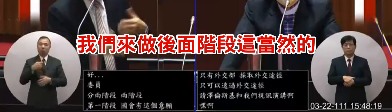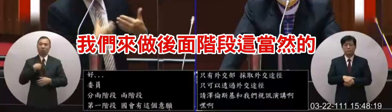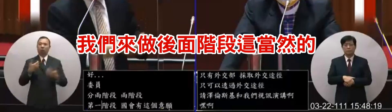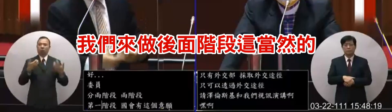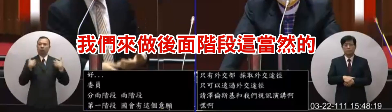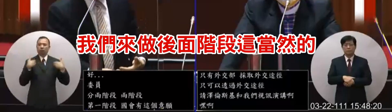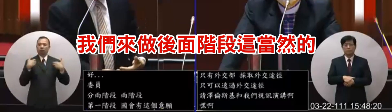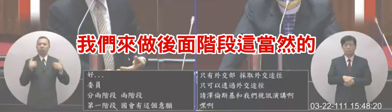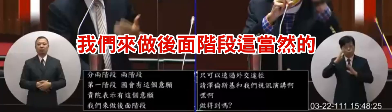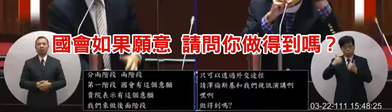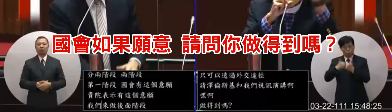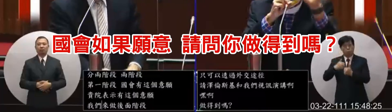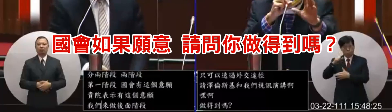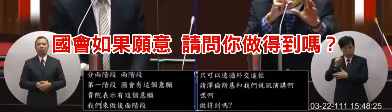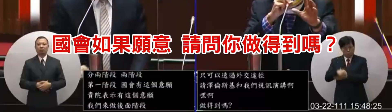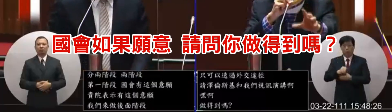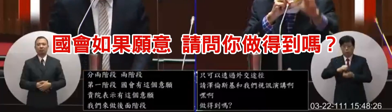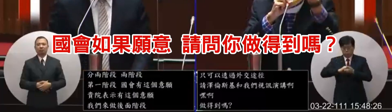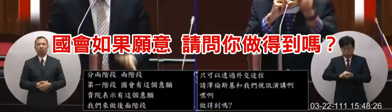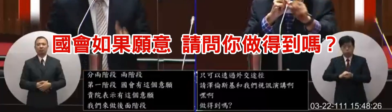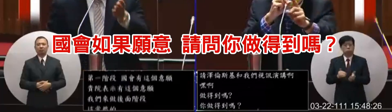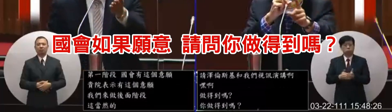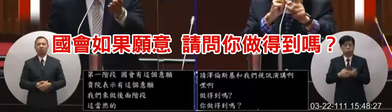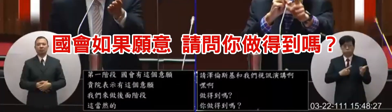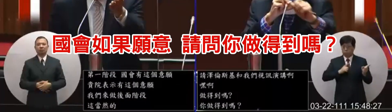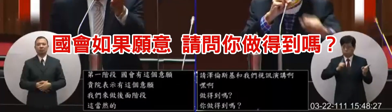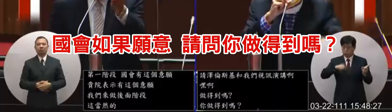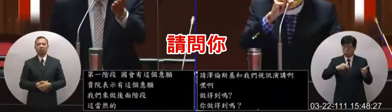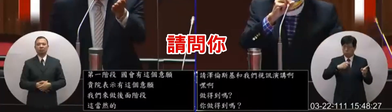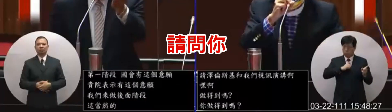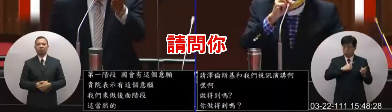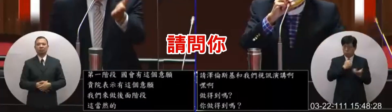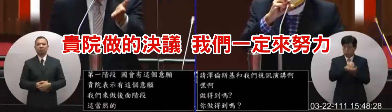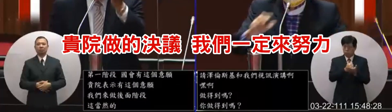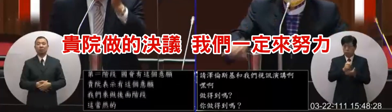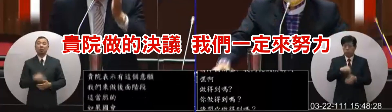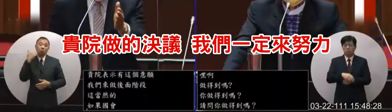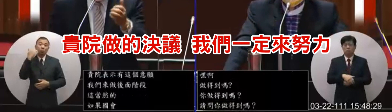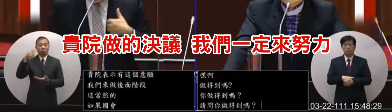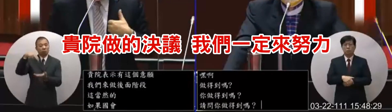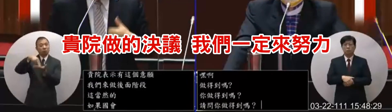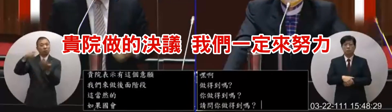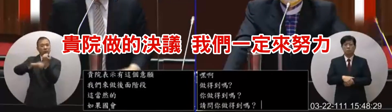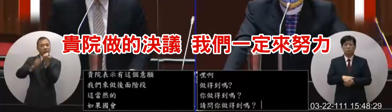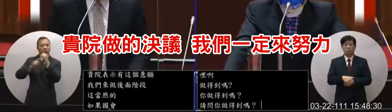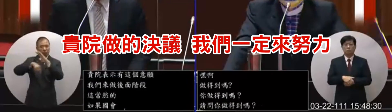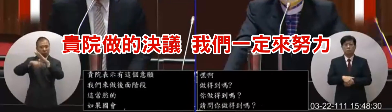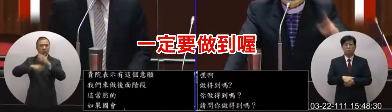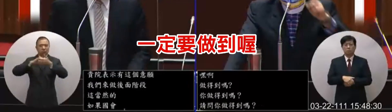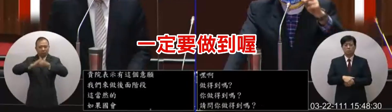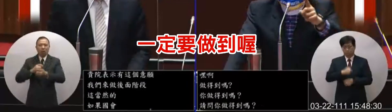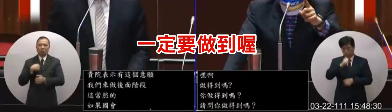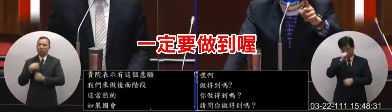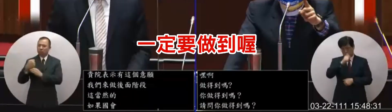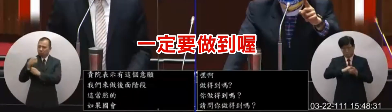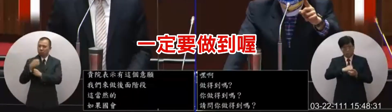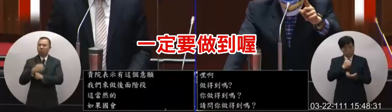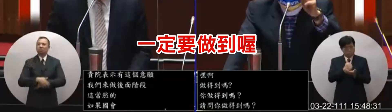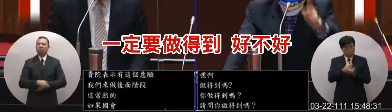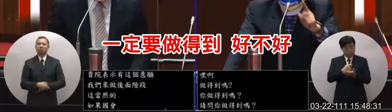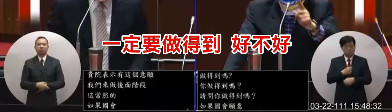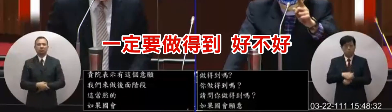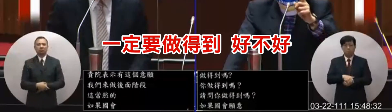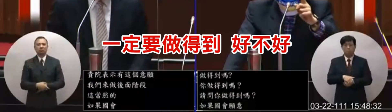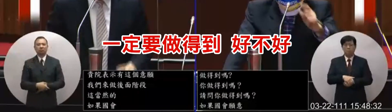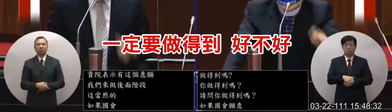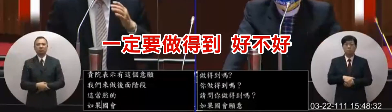段，这是当然的。 国会决定于你的，你做得到吗？请问你， 委员做了决议，我们一定来努力。 好，一定要做得到哦，